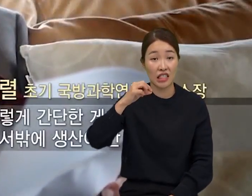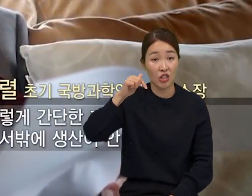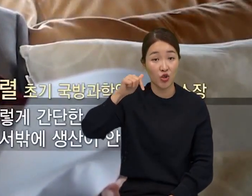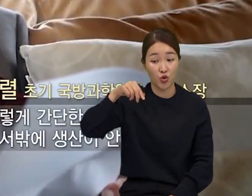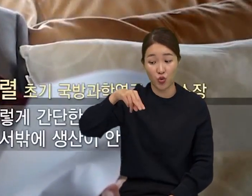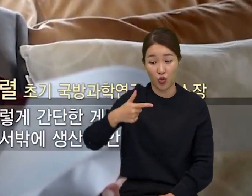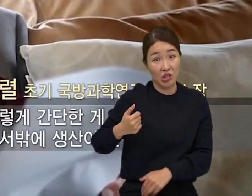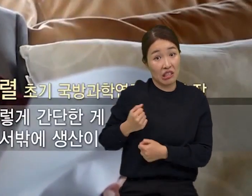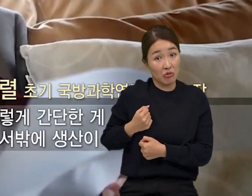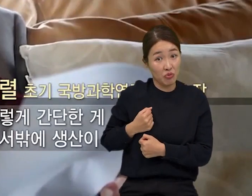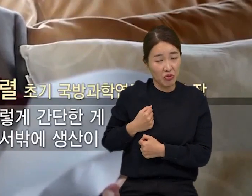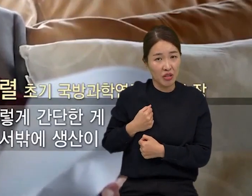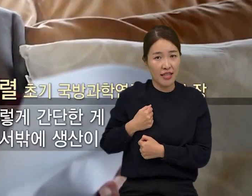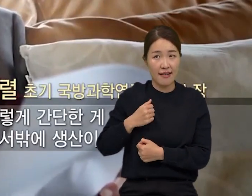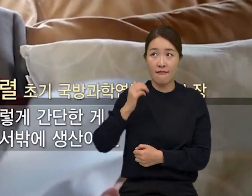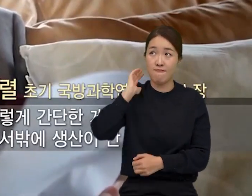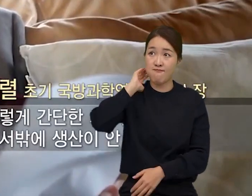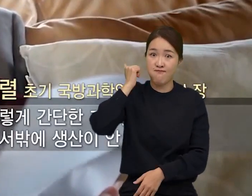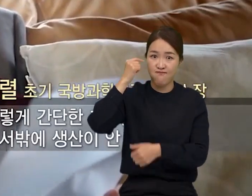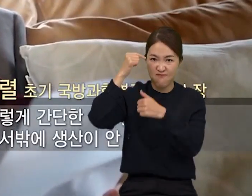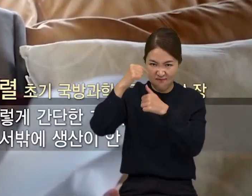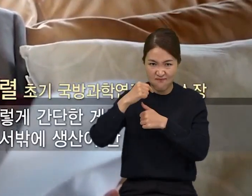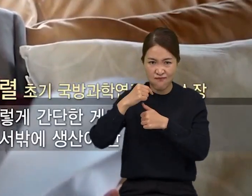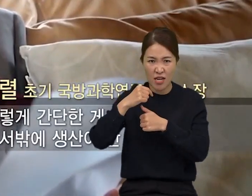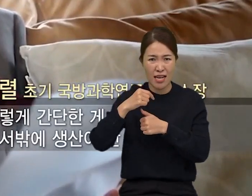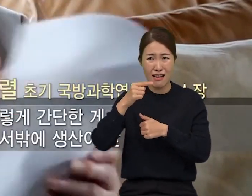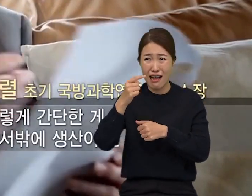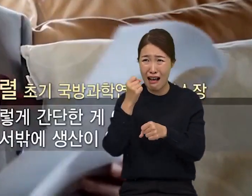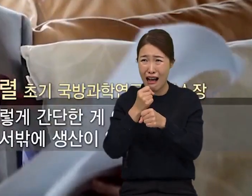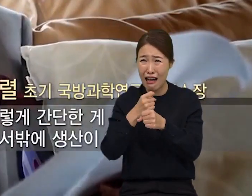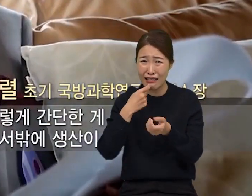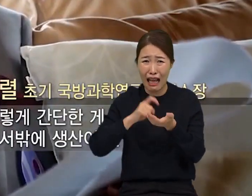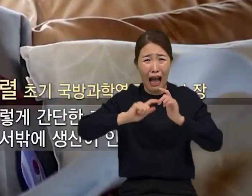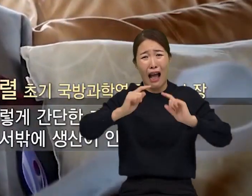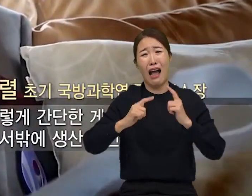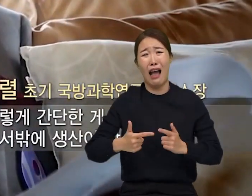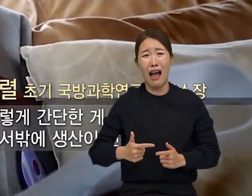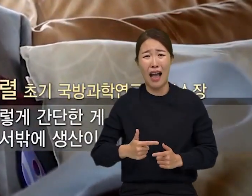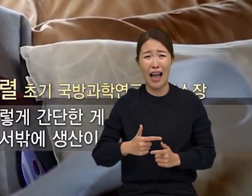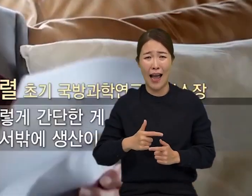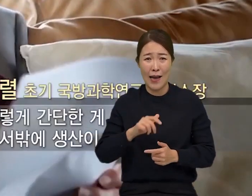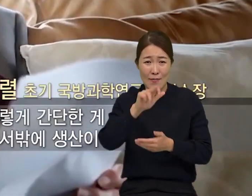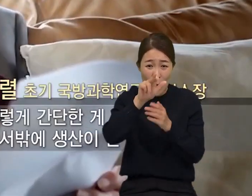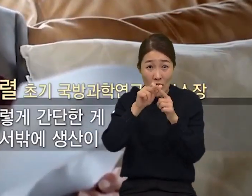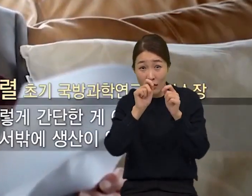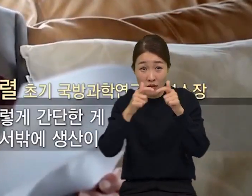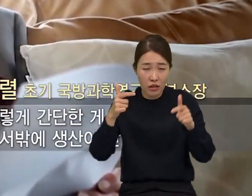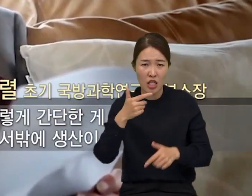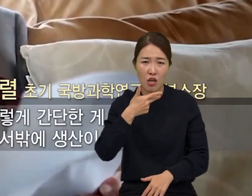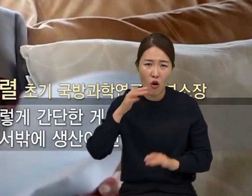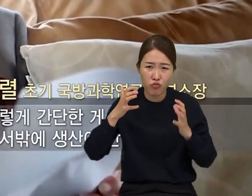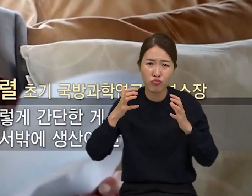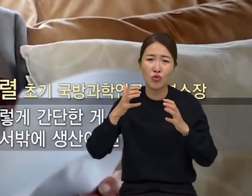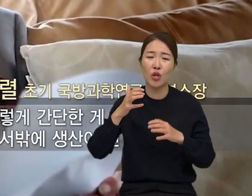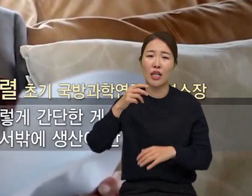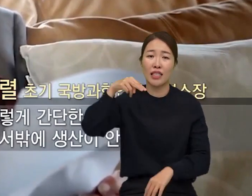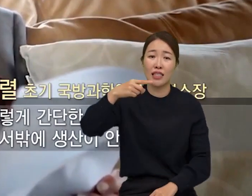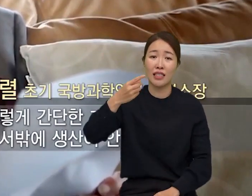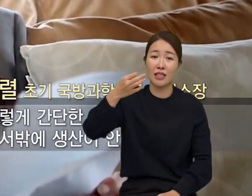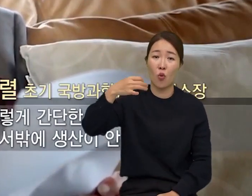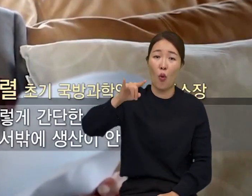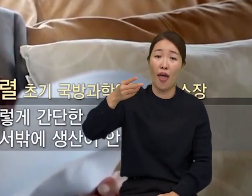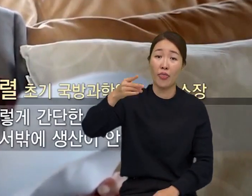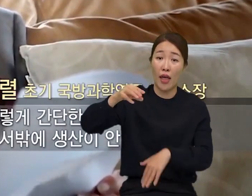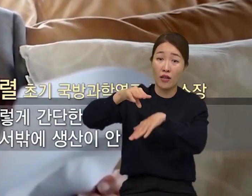각각 무기가 그렇게 간단한 게 아닙니다. 대포 포신도 영국이나 스웨덴에서